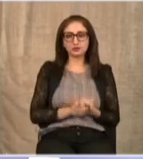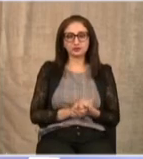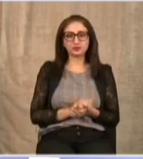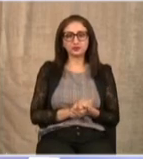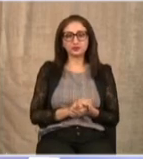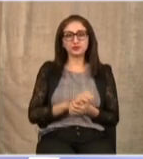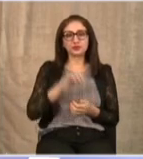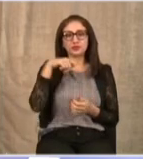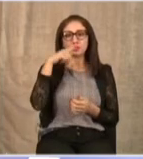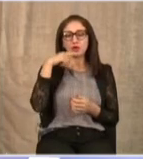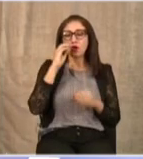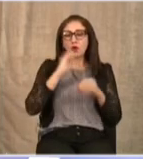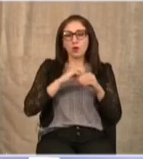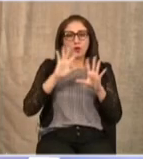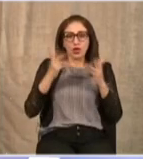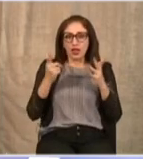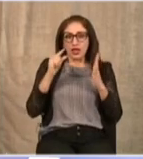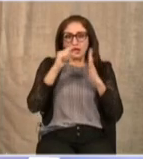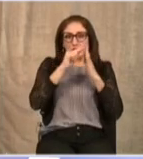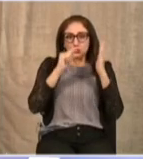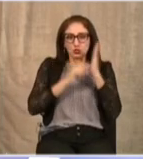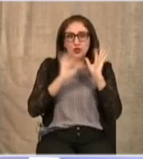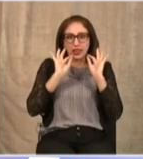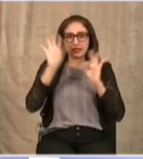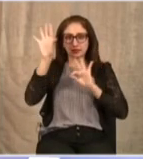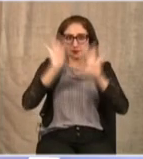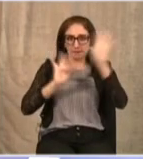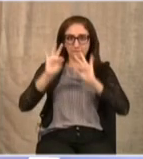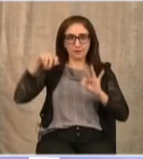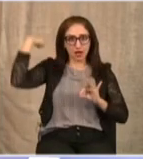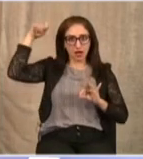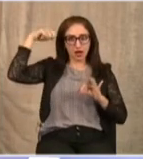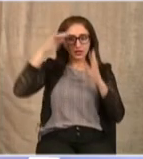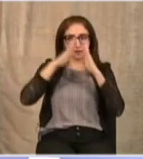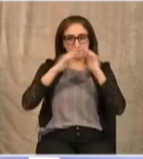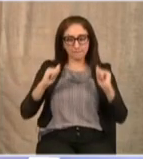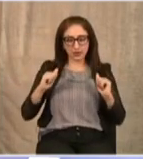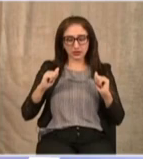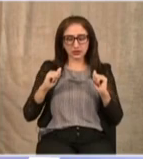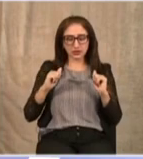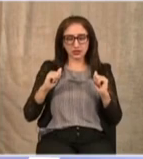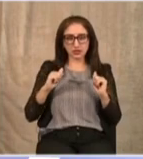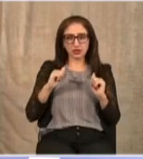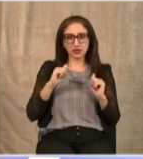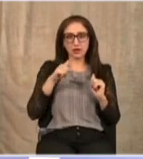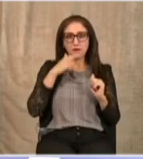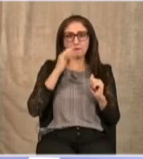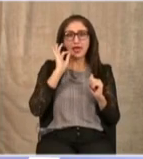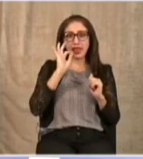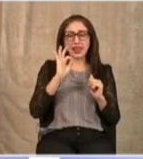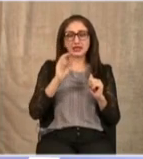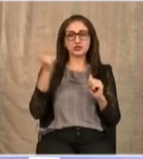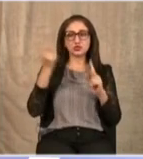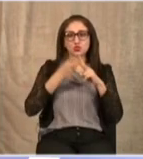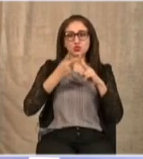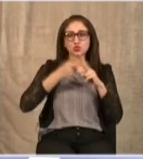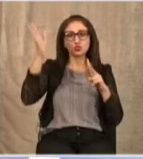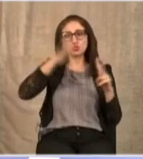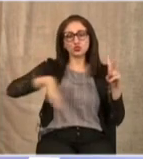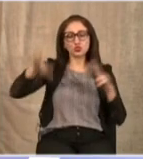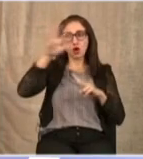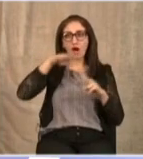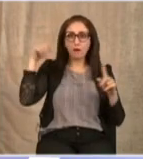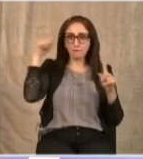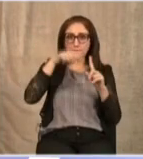الذي نص عليه الدستور لاختيار رئيس الجمهوريه هو الاستحقاق الاكبر لشعب مصر العظيم